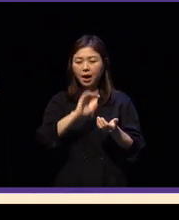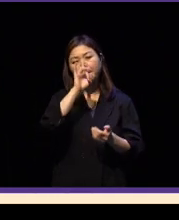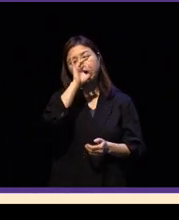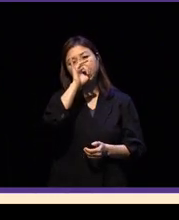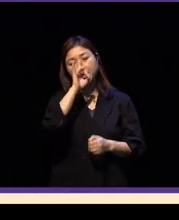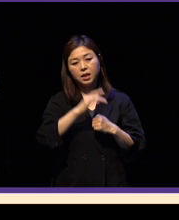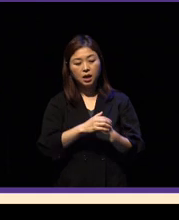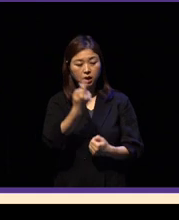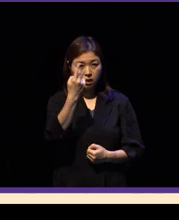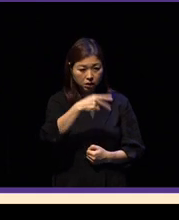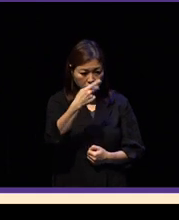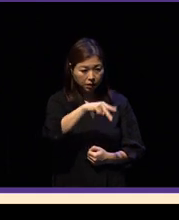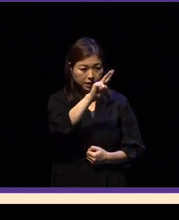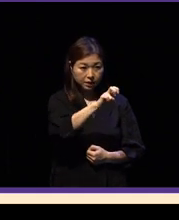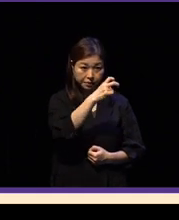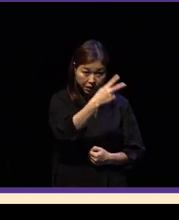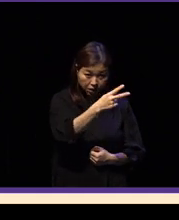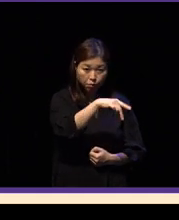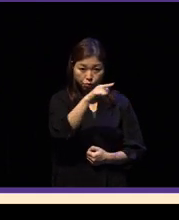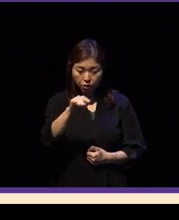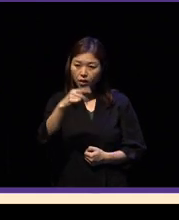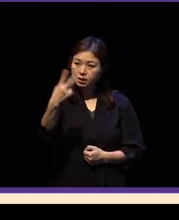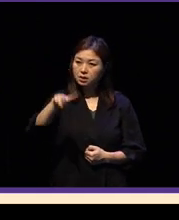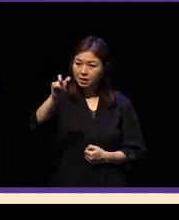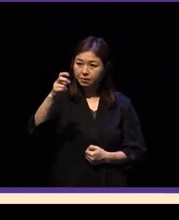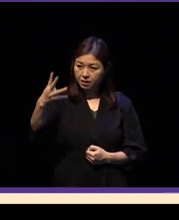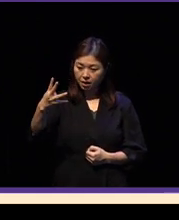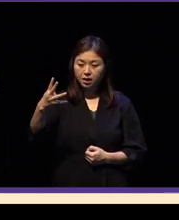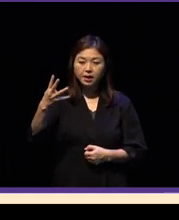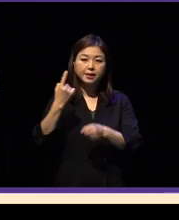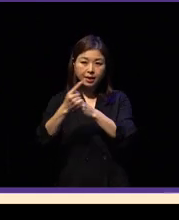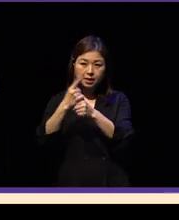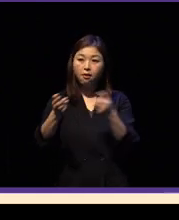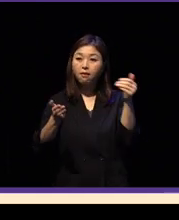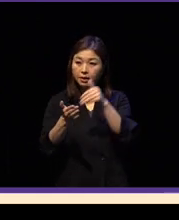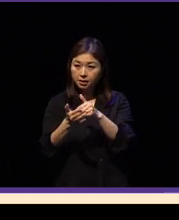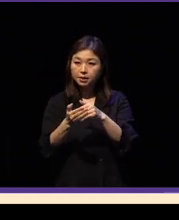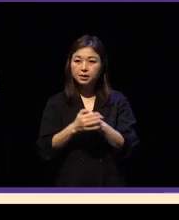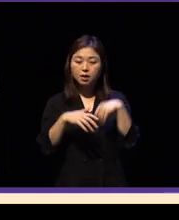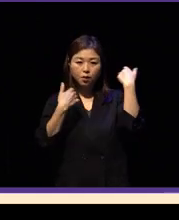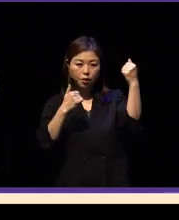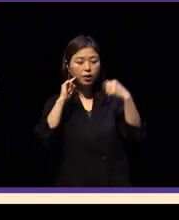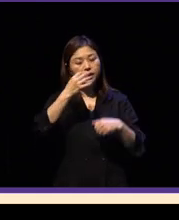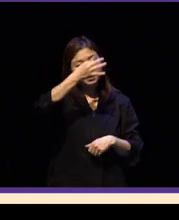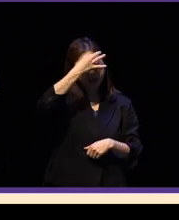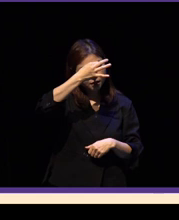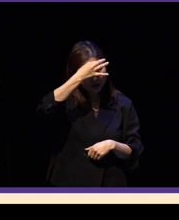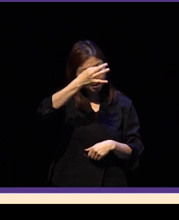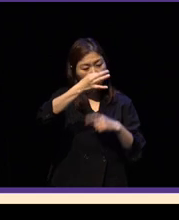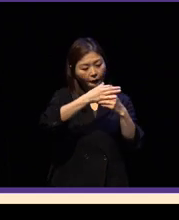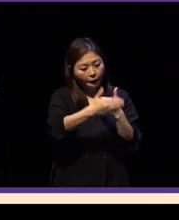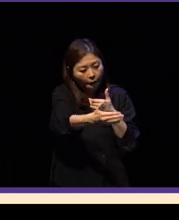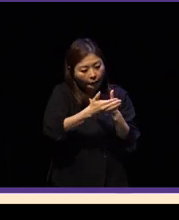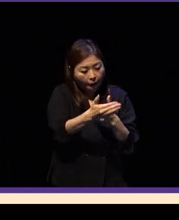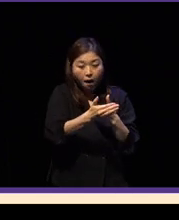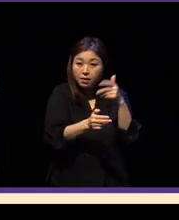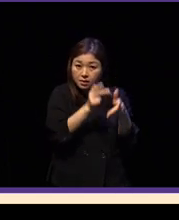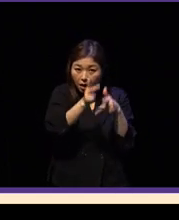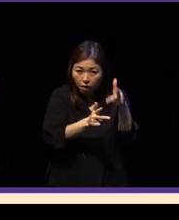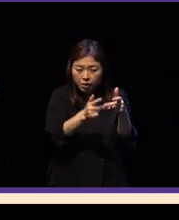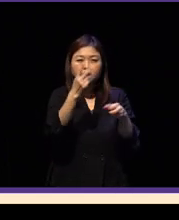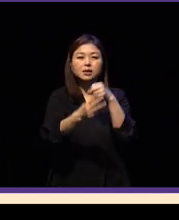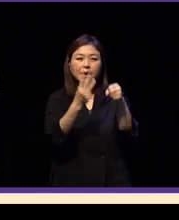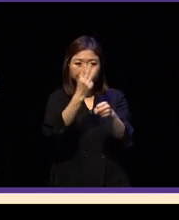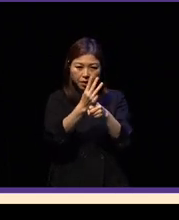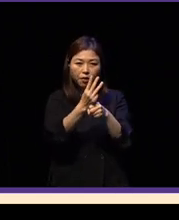2022년부터 2024년 내년까지 그 공연예술 중장기 창작 지원 사업을 3개년 지원 사업으로